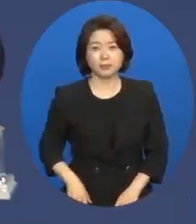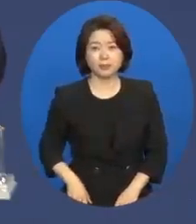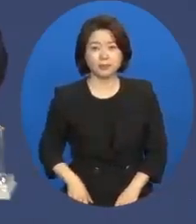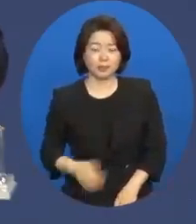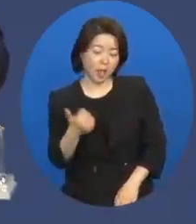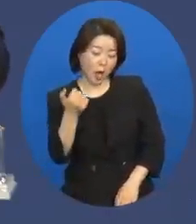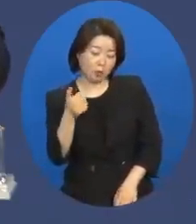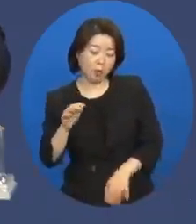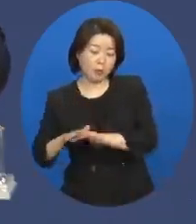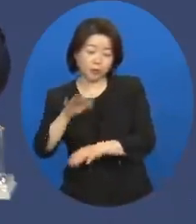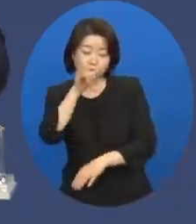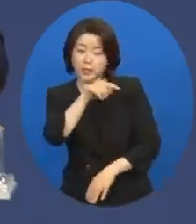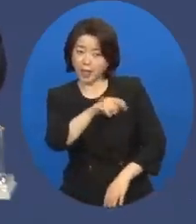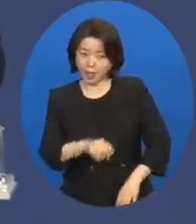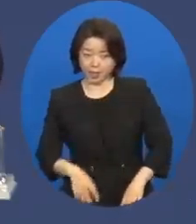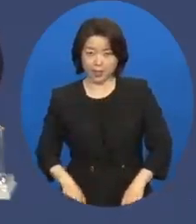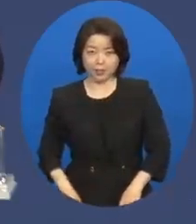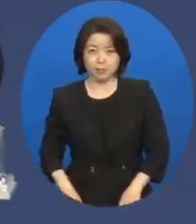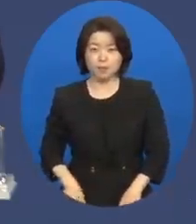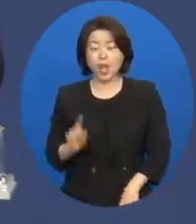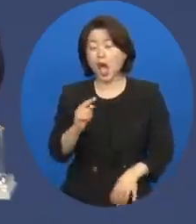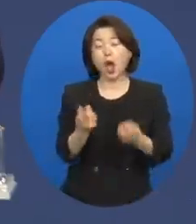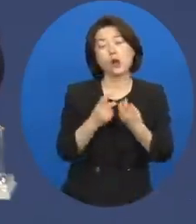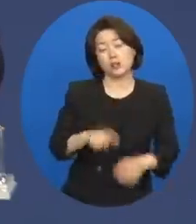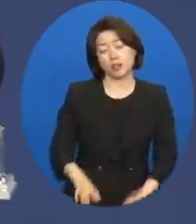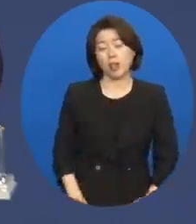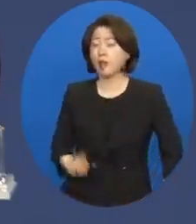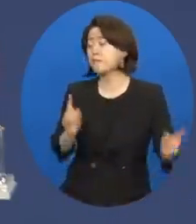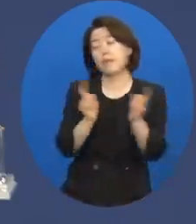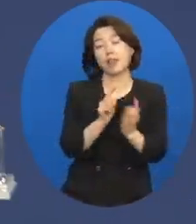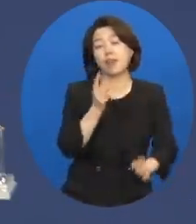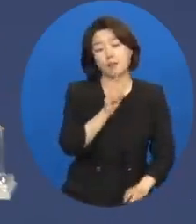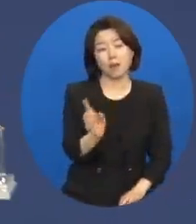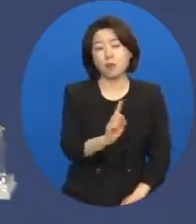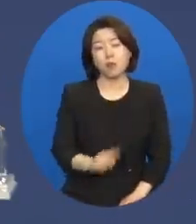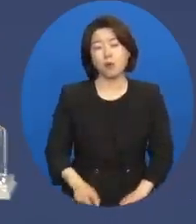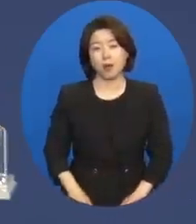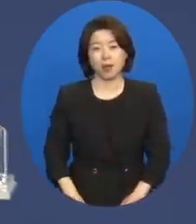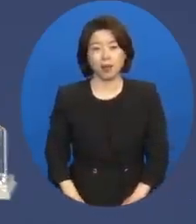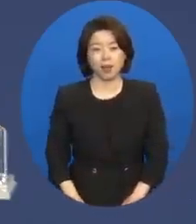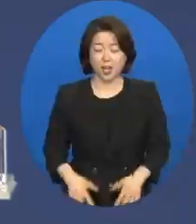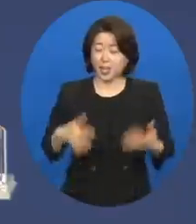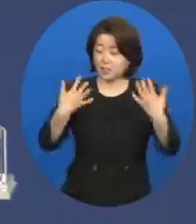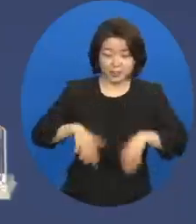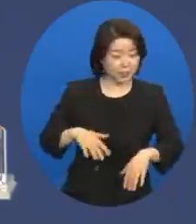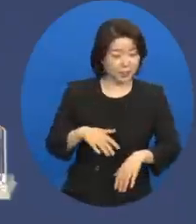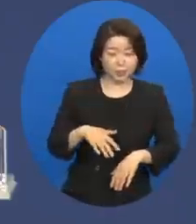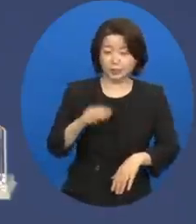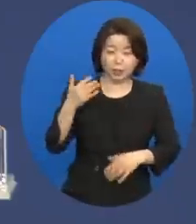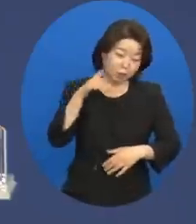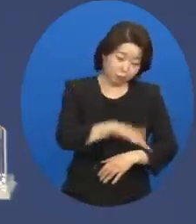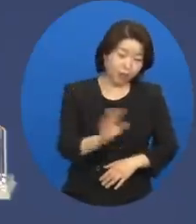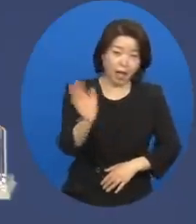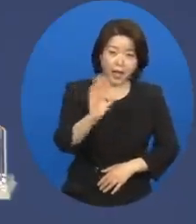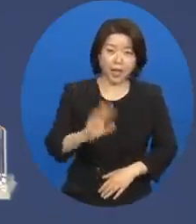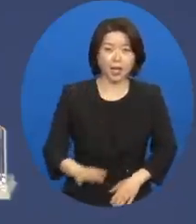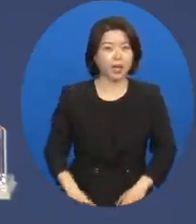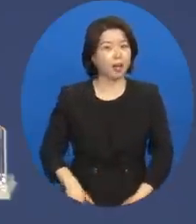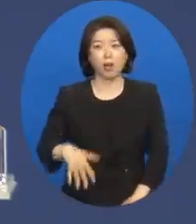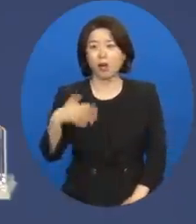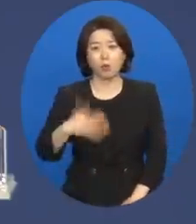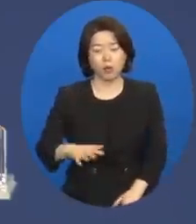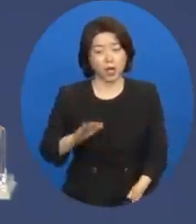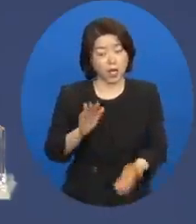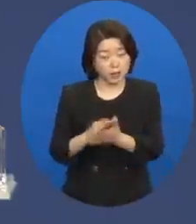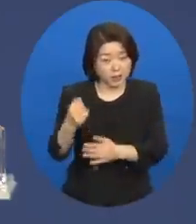볼펜 두고 갔다는 거야. 어떡하자는 거야. 만나자는 얘기야. 지치지도 피곤치도 곤비치도 않고 야 그